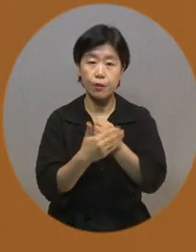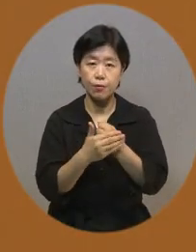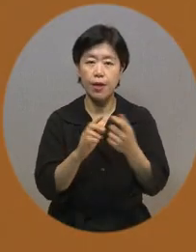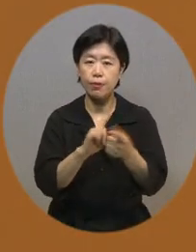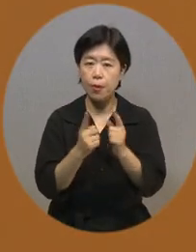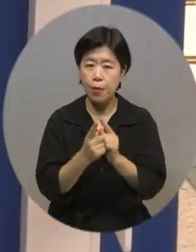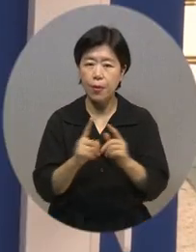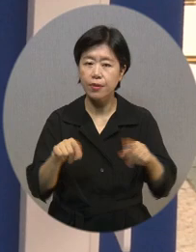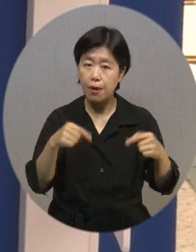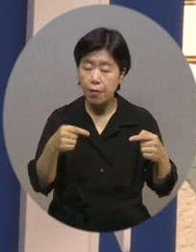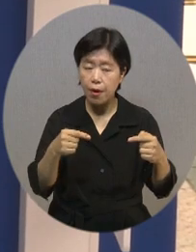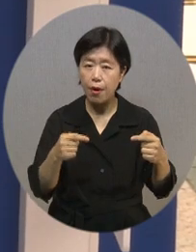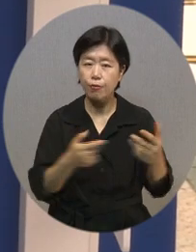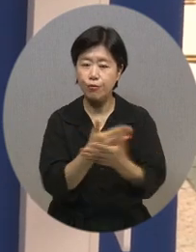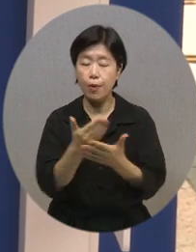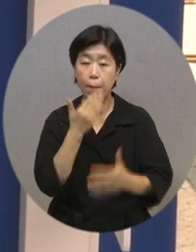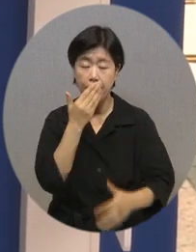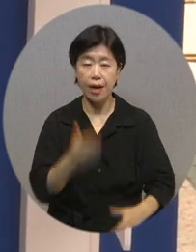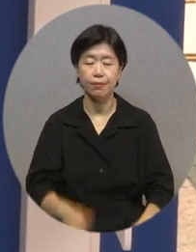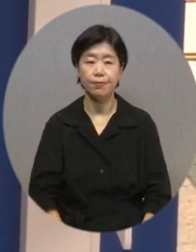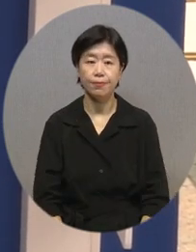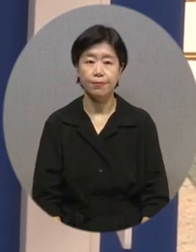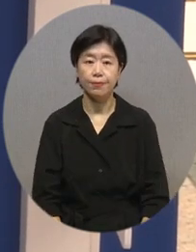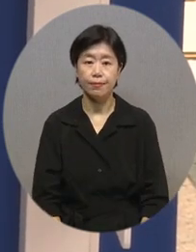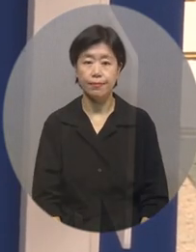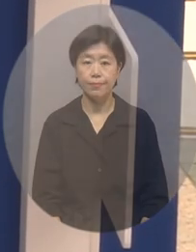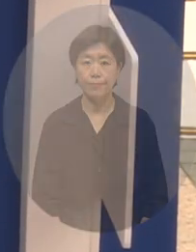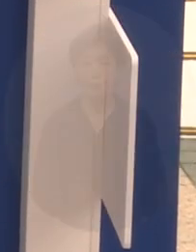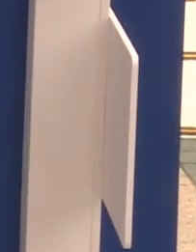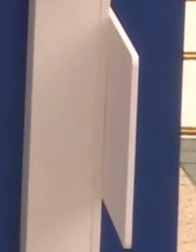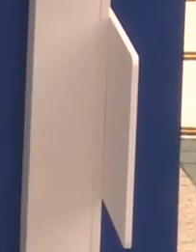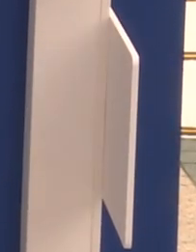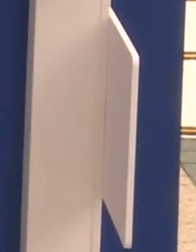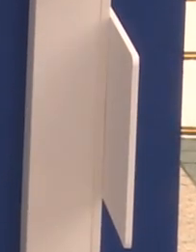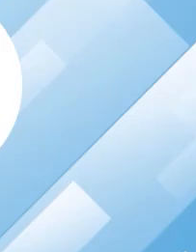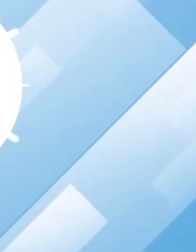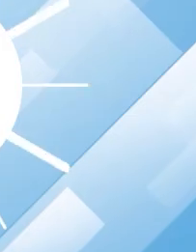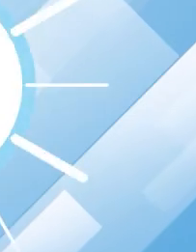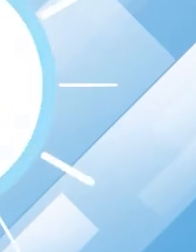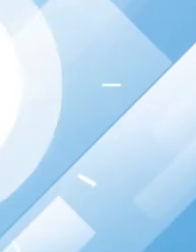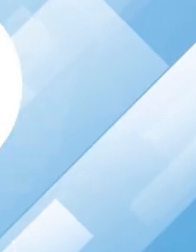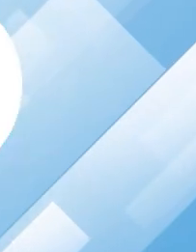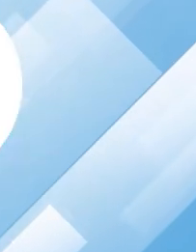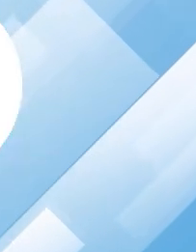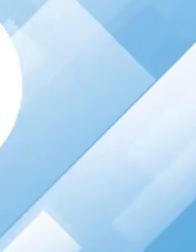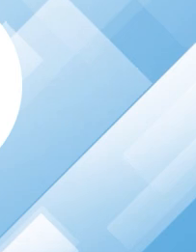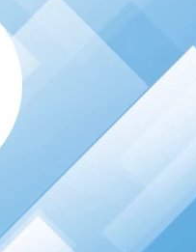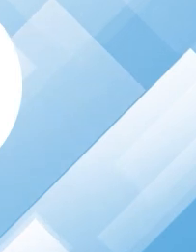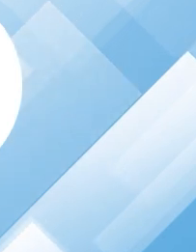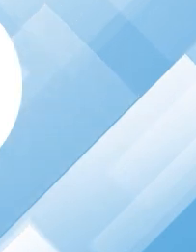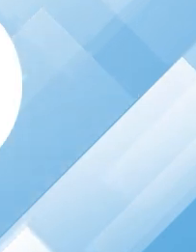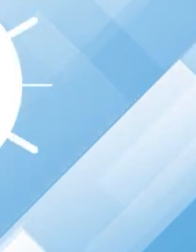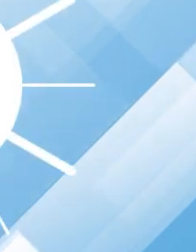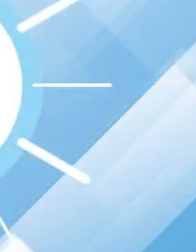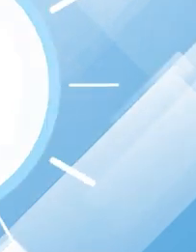있습니다. 복지TV 뉴스 박태진입니다.